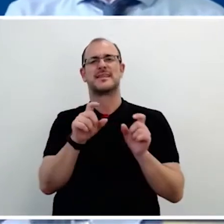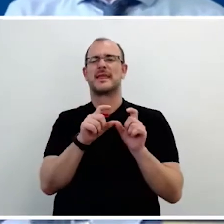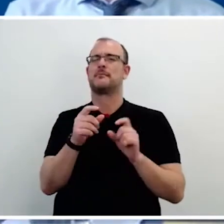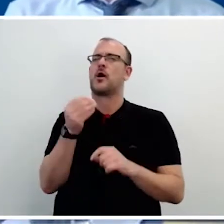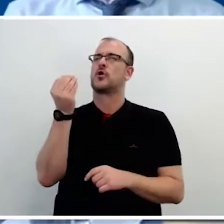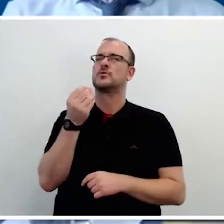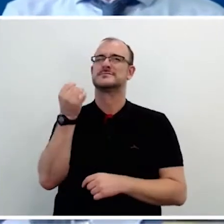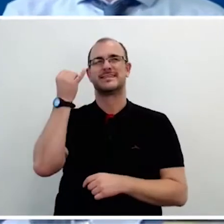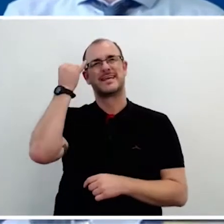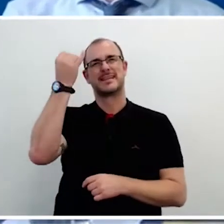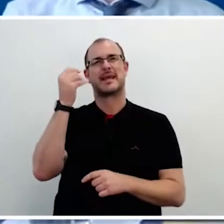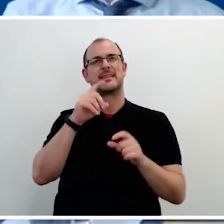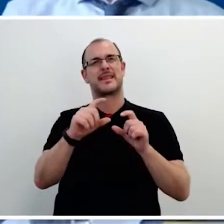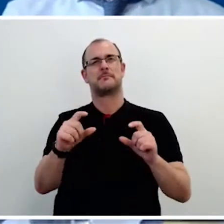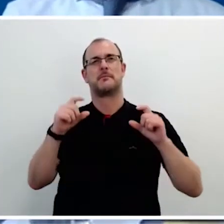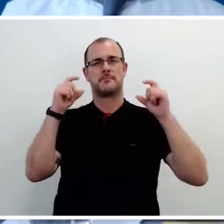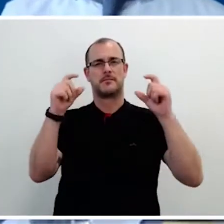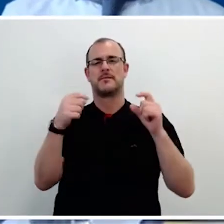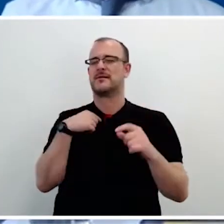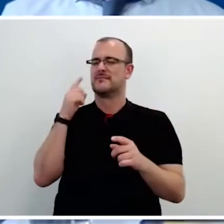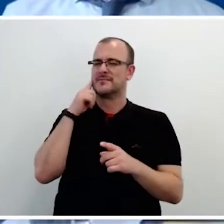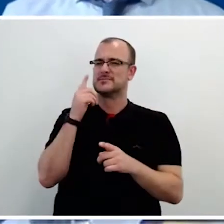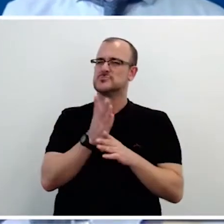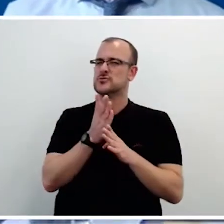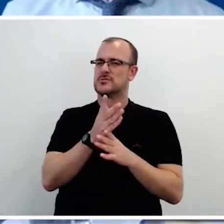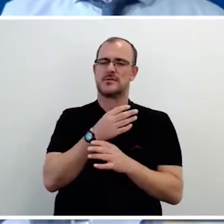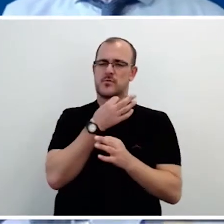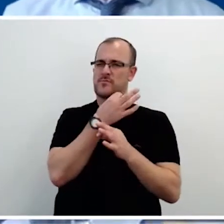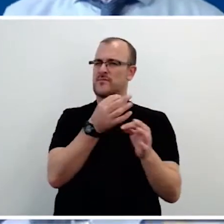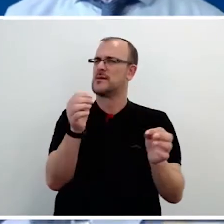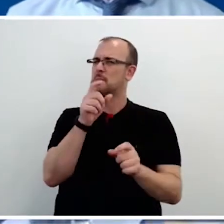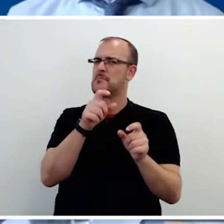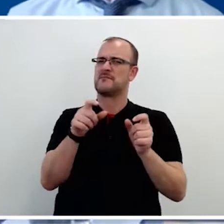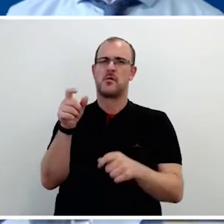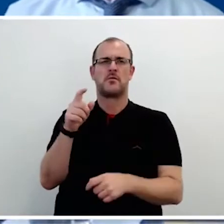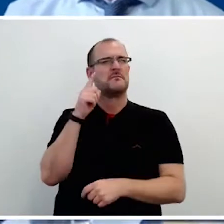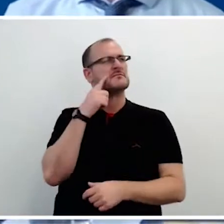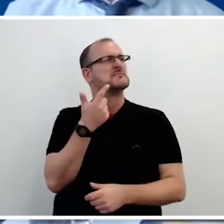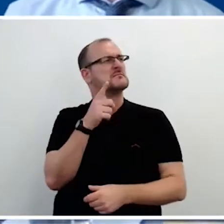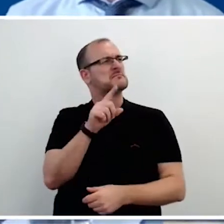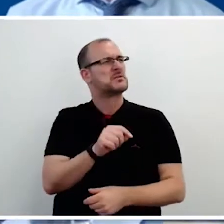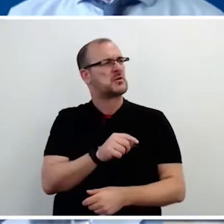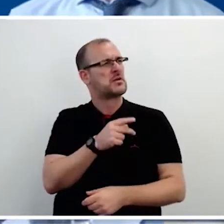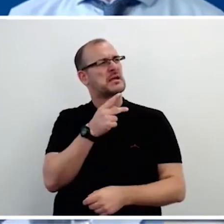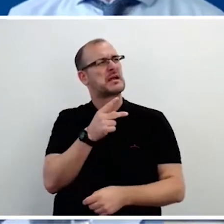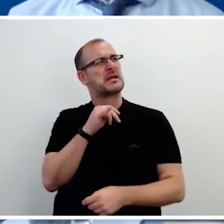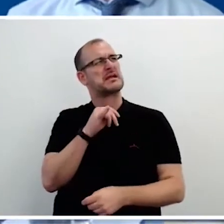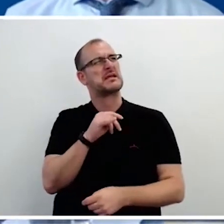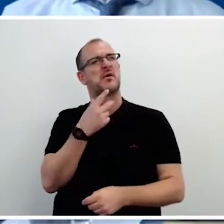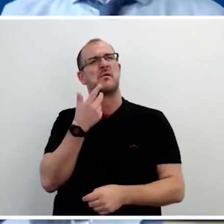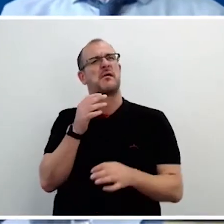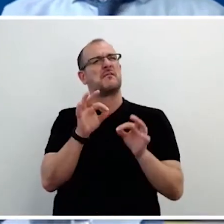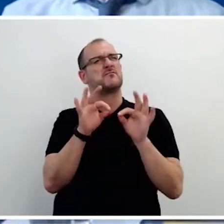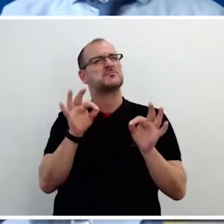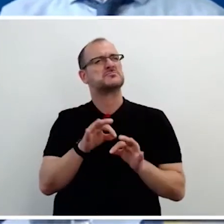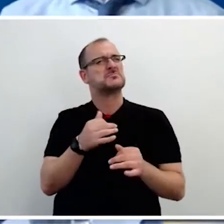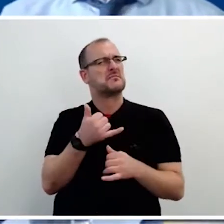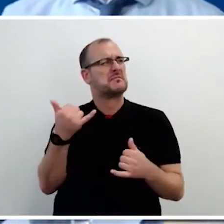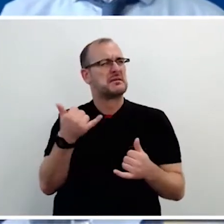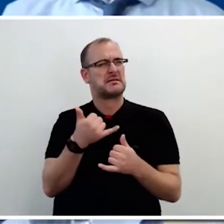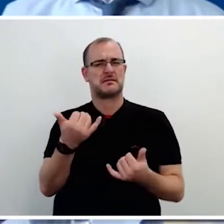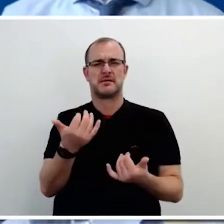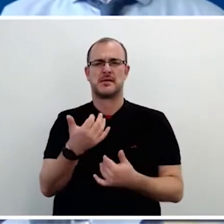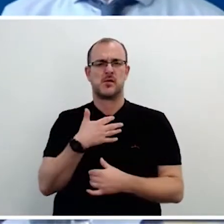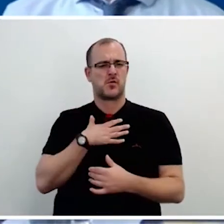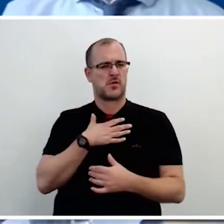künstliche Intelligenz gewählt. Wir wissen von Umfragen, dass in der Bevölkerung relativ wenig Wissen über die Funktionsweise von KI ist. Aber auch, wo nutzen